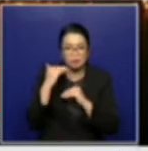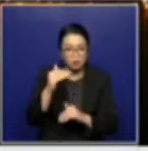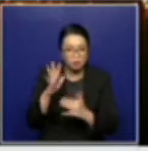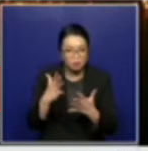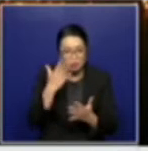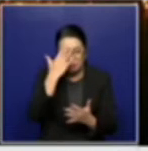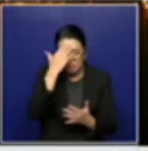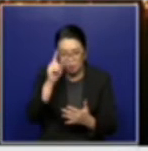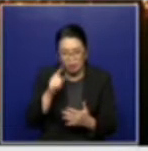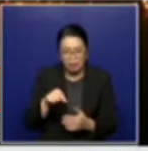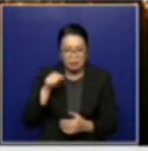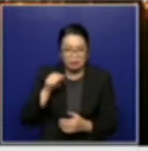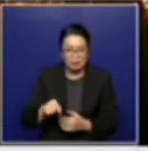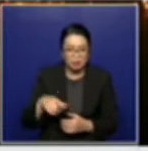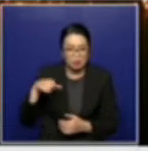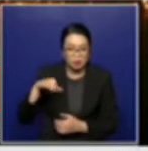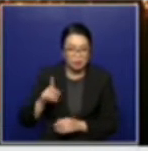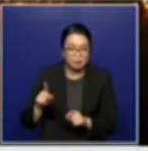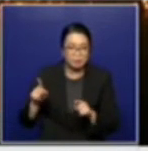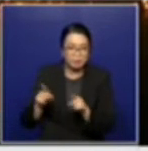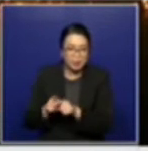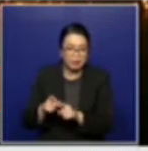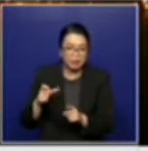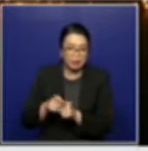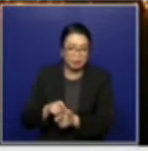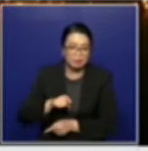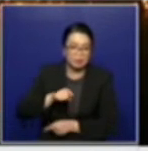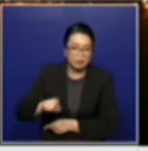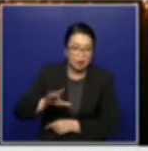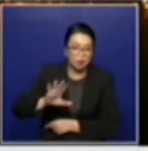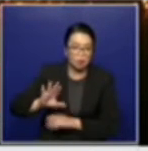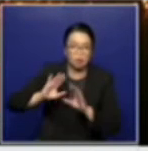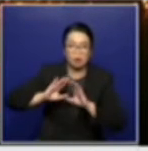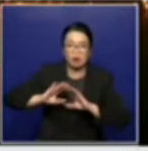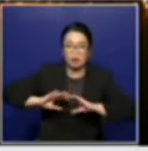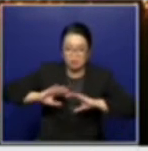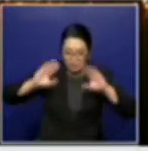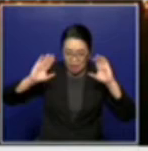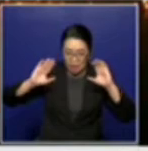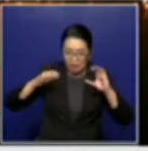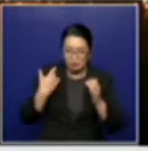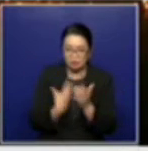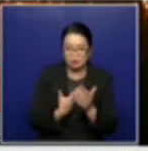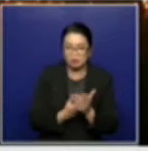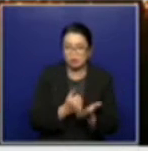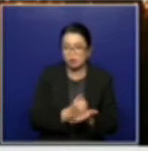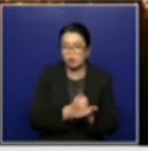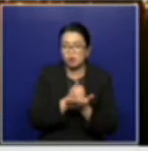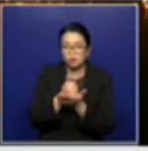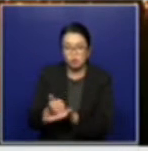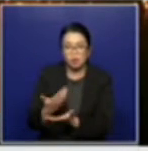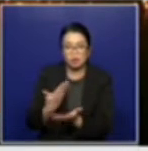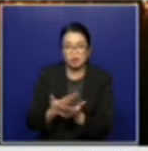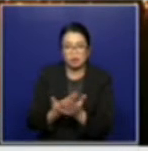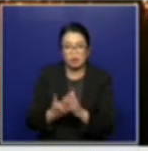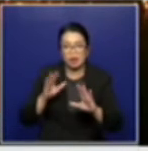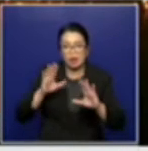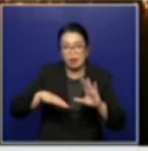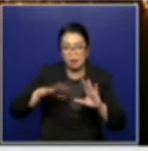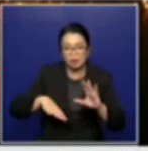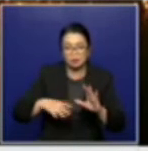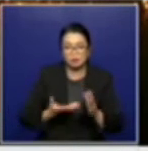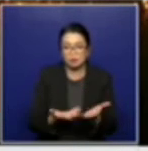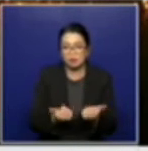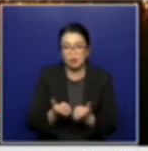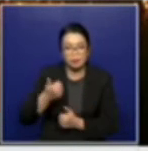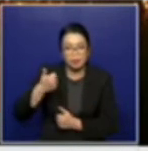ที่ถูกปิดโดยคำสั่งของหน่วยราชการจึงไม่สามารถลงทะเบียนรับเงินเยียวยาได้พนักง